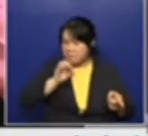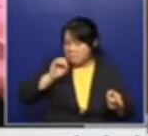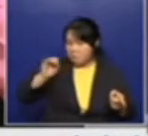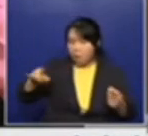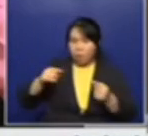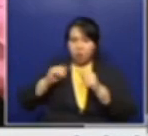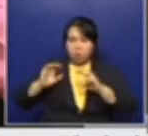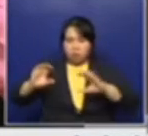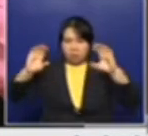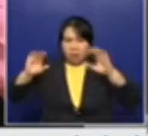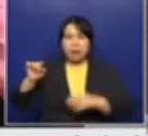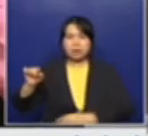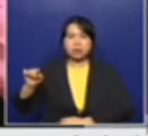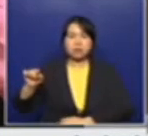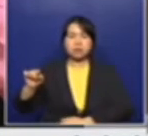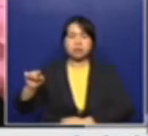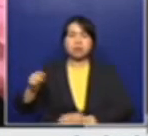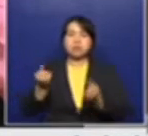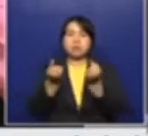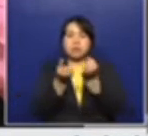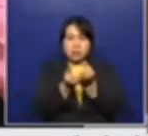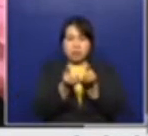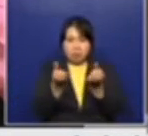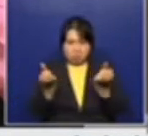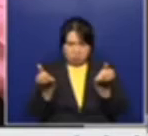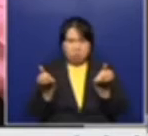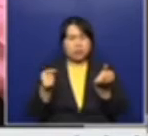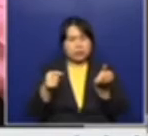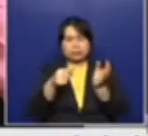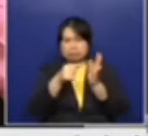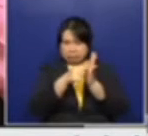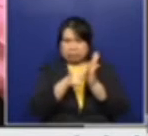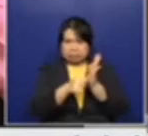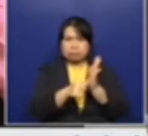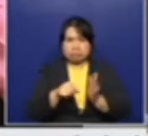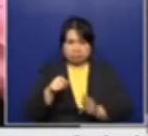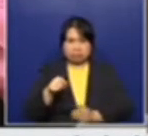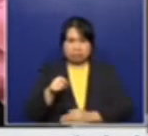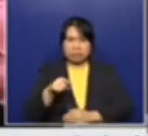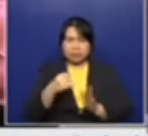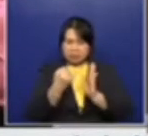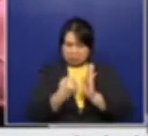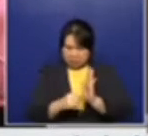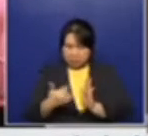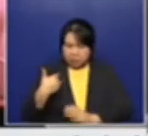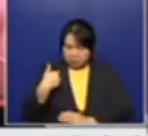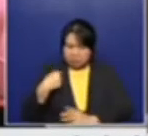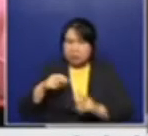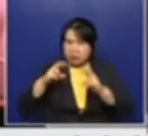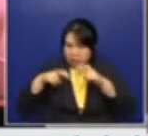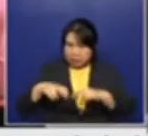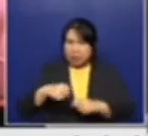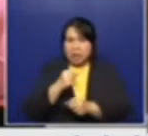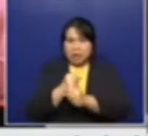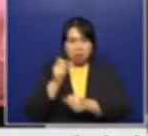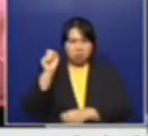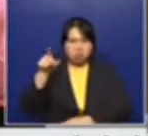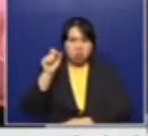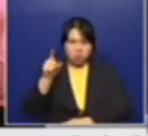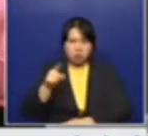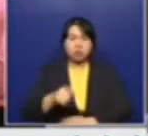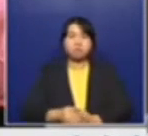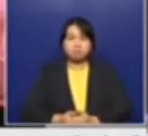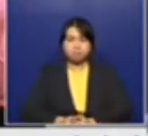ารัฐธรรมนูญมีข้อบกพร่องต้องมีการศึกษาและแก้ไขโดยเร่งด่วนแล้